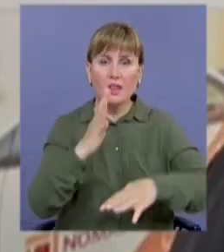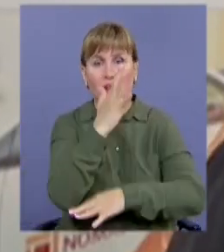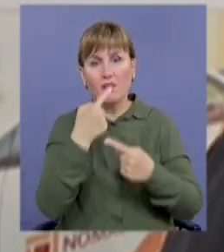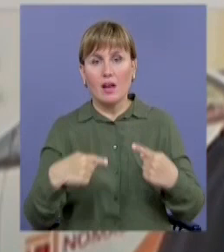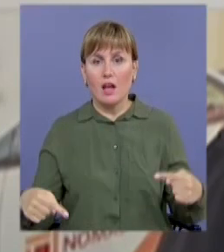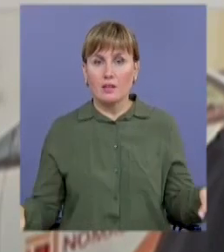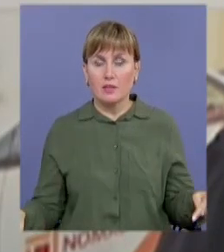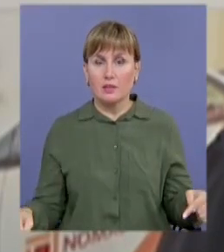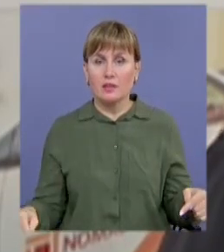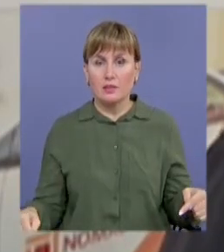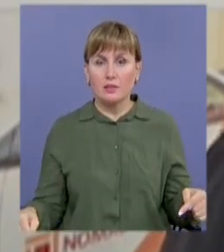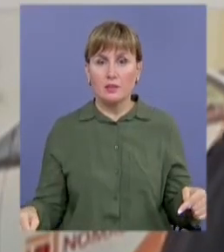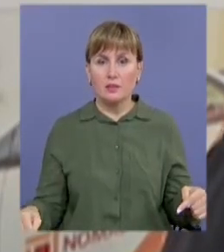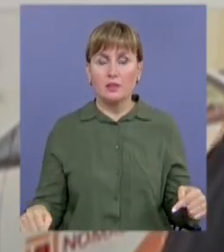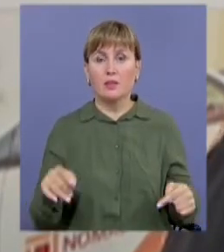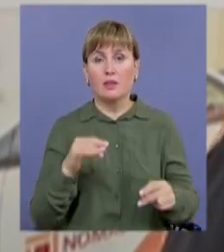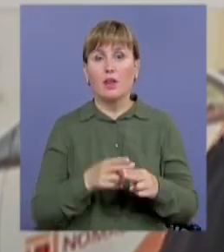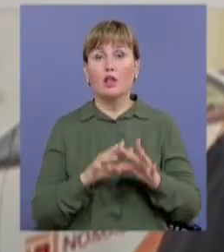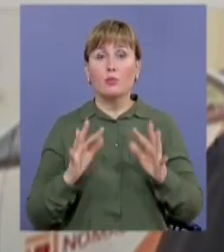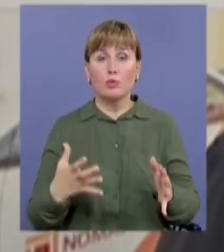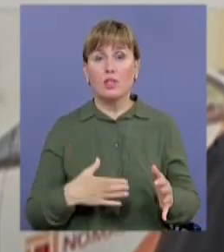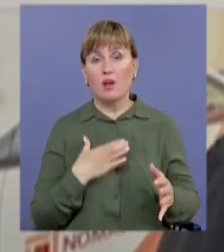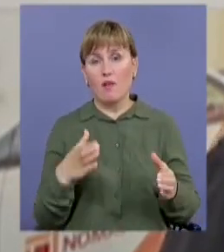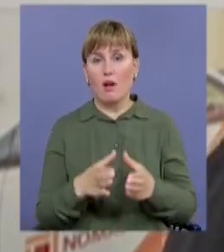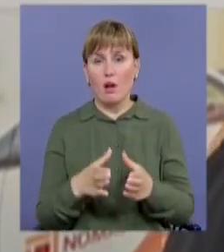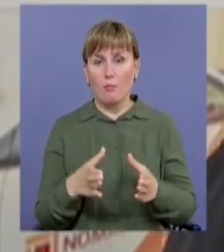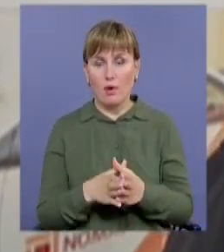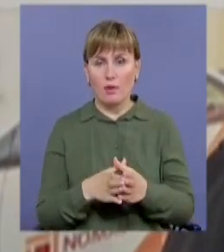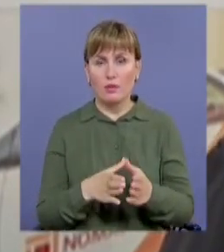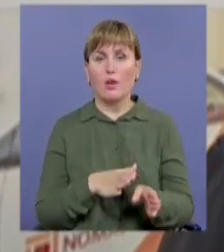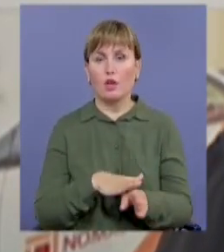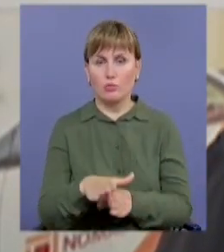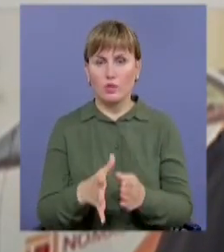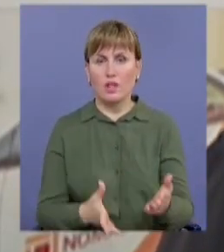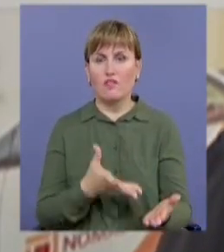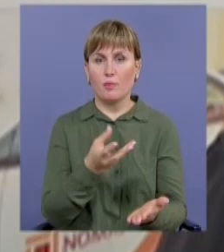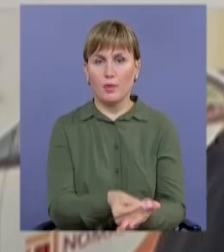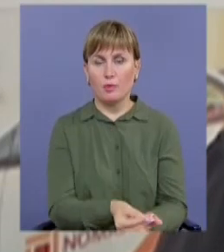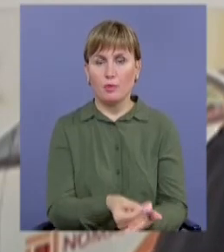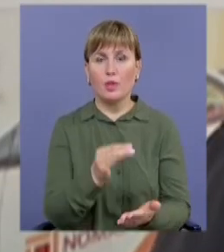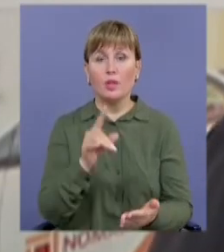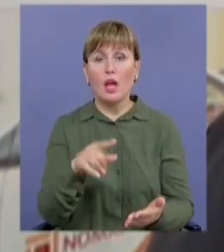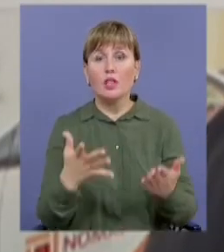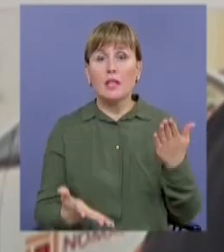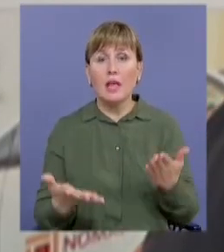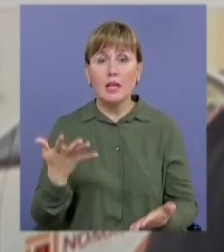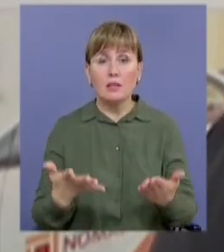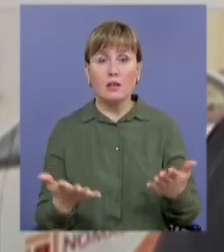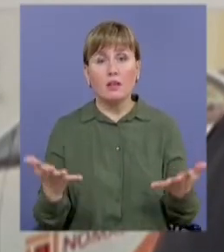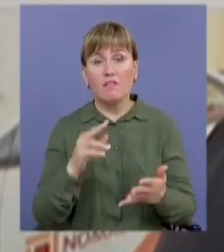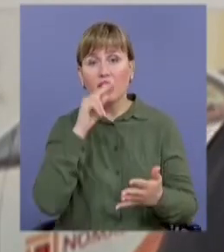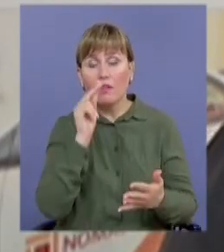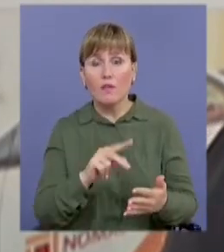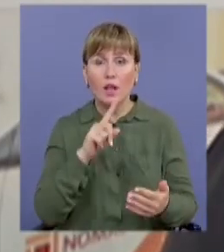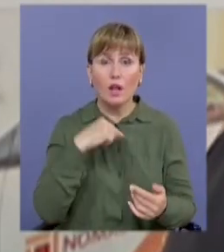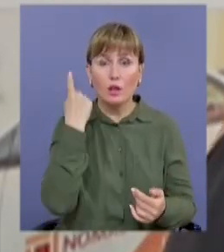прочее. В этом случае страховая компания осуществляет страховую выплату. И даже если есть какое-то виновное